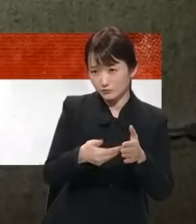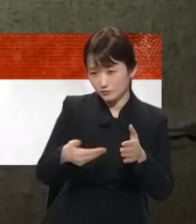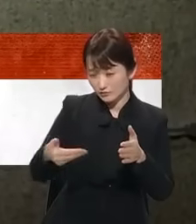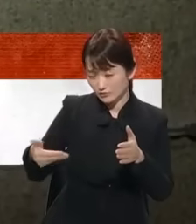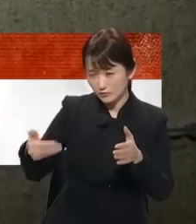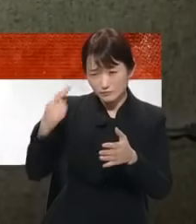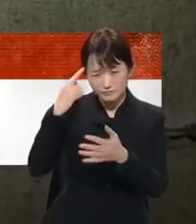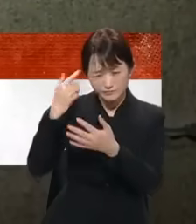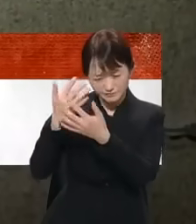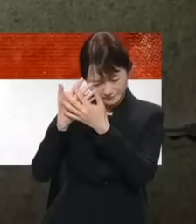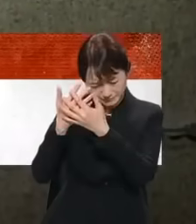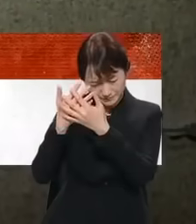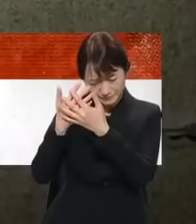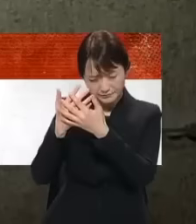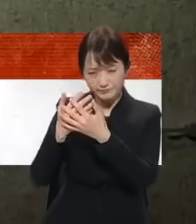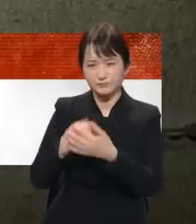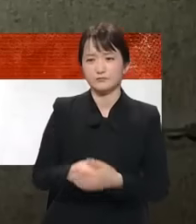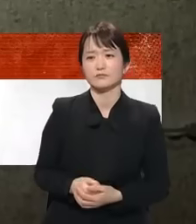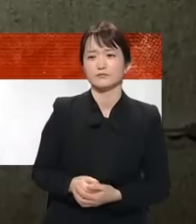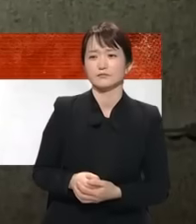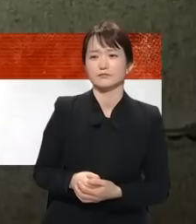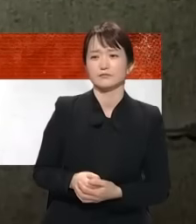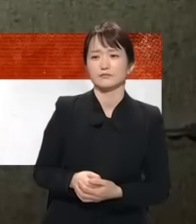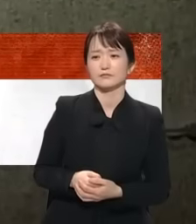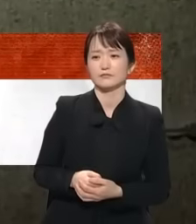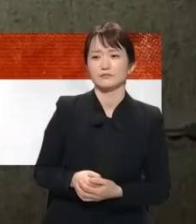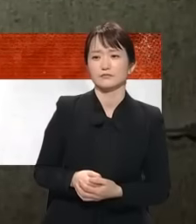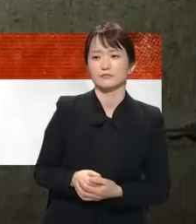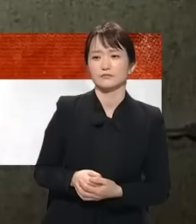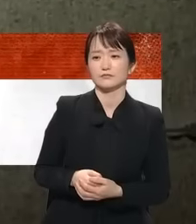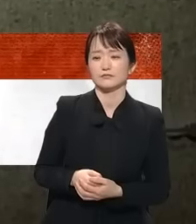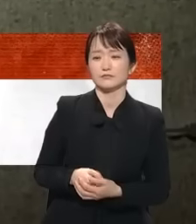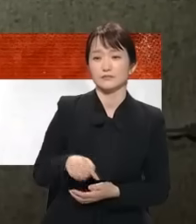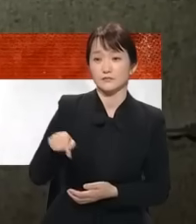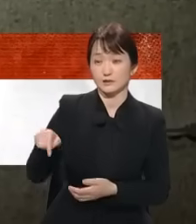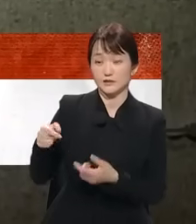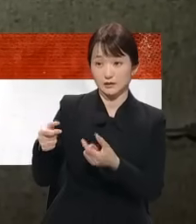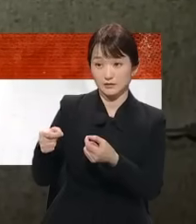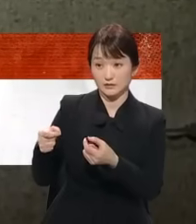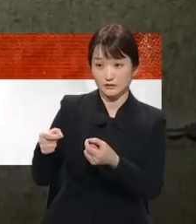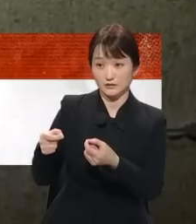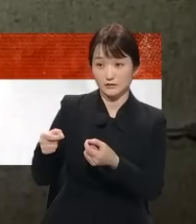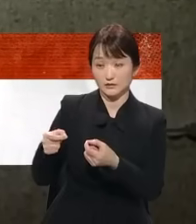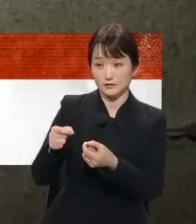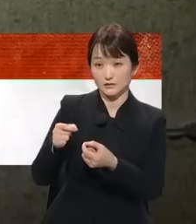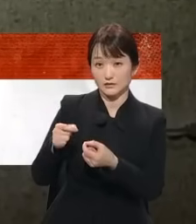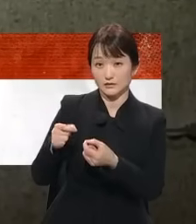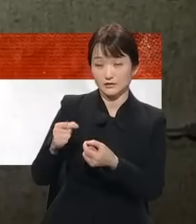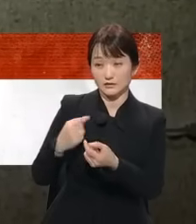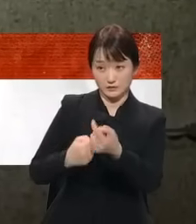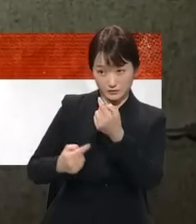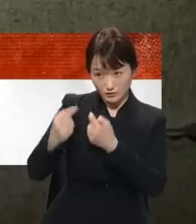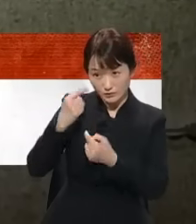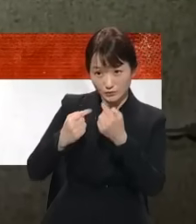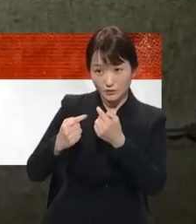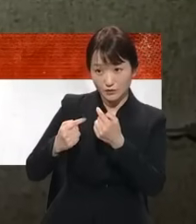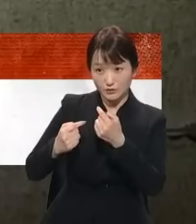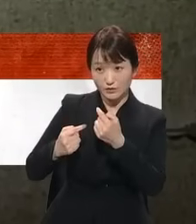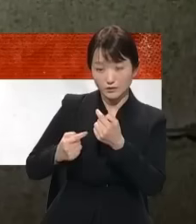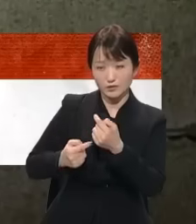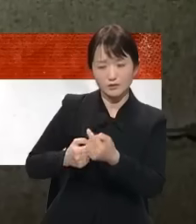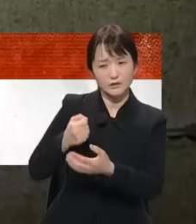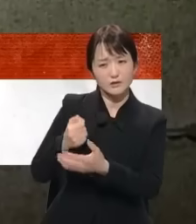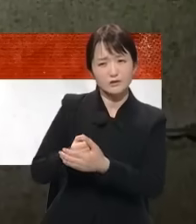지났음에도 트라우마가 됐으니까 내가 그래서 이렇게 너가 진행하려고 마음을 먹었다라는 거에 사실 뭐라고